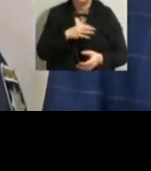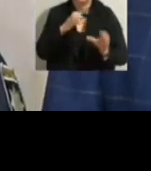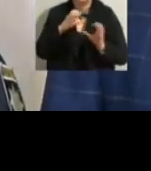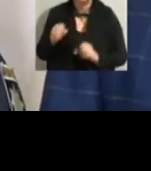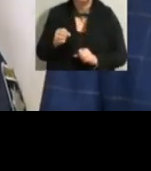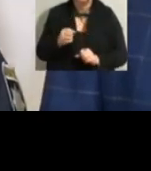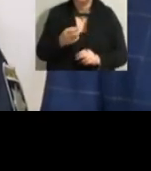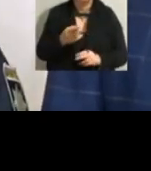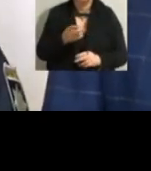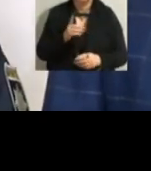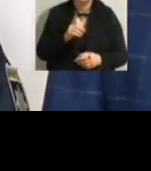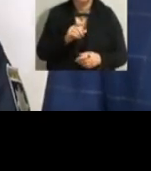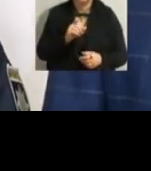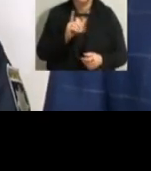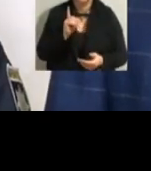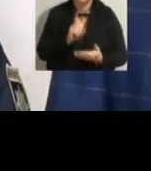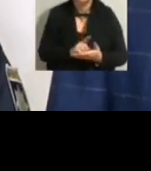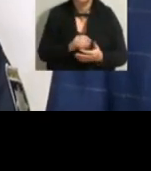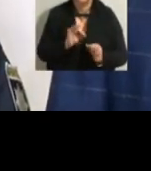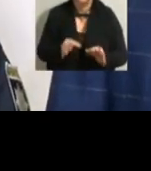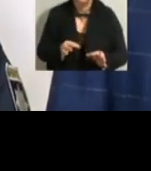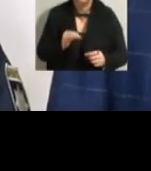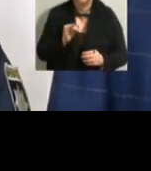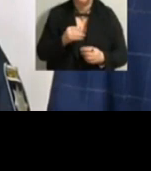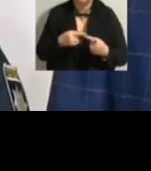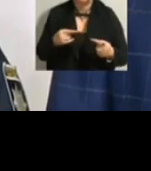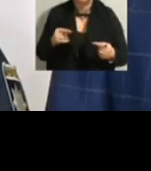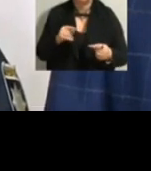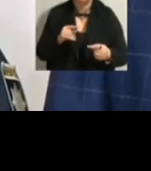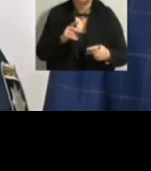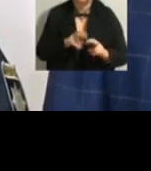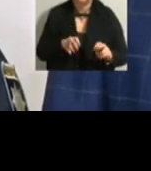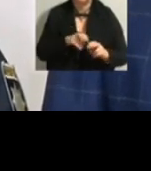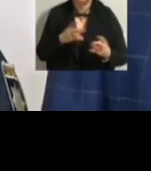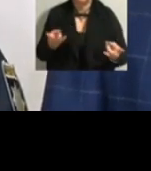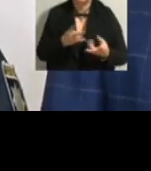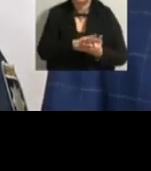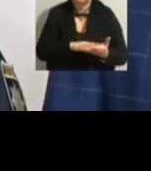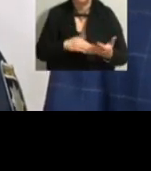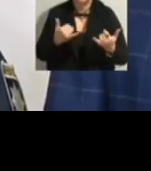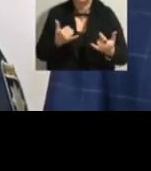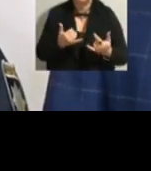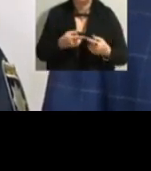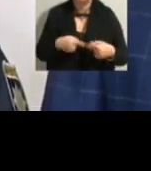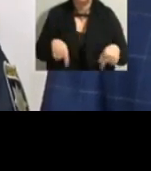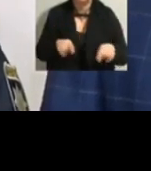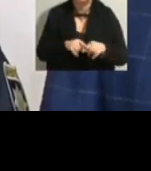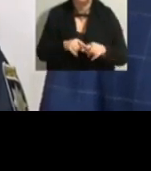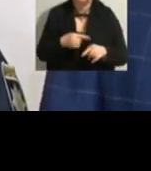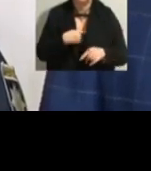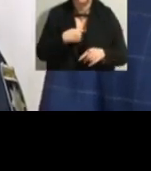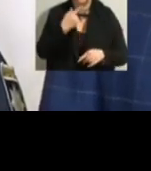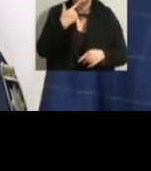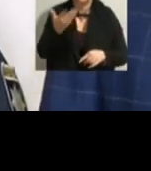Безумовно, є інші фігуранти і слідство триває. На даний час комісії я доповів